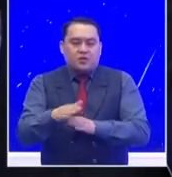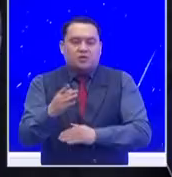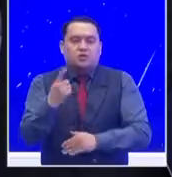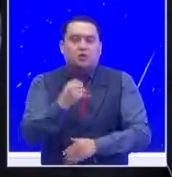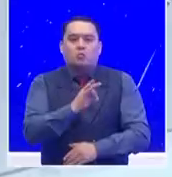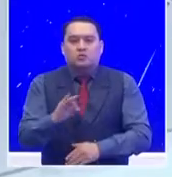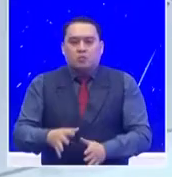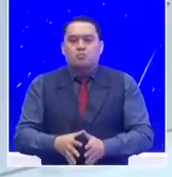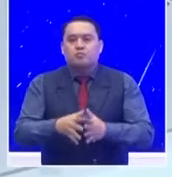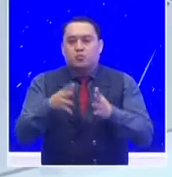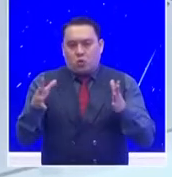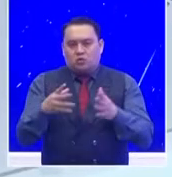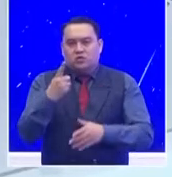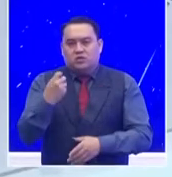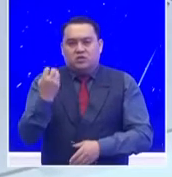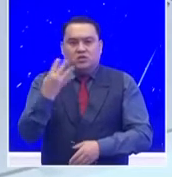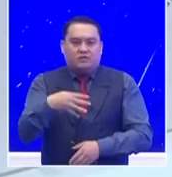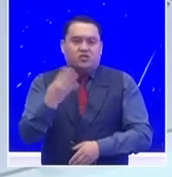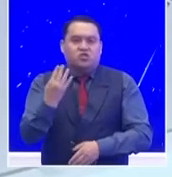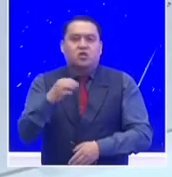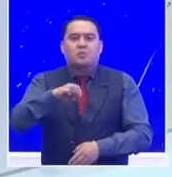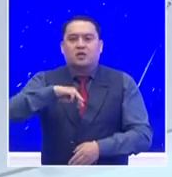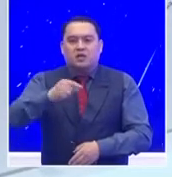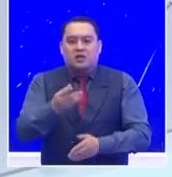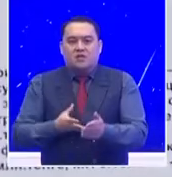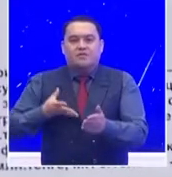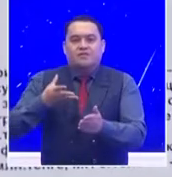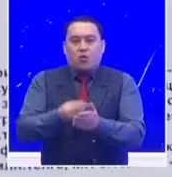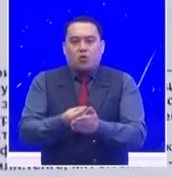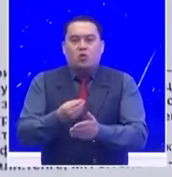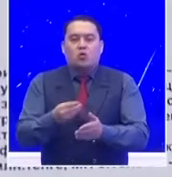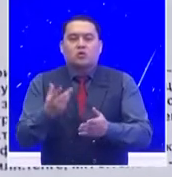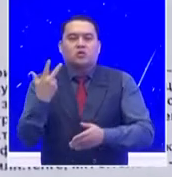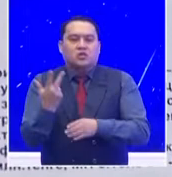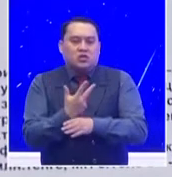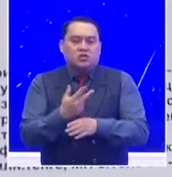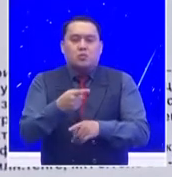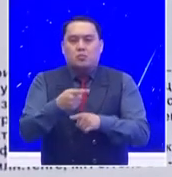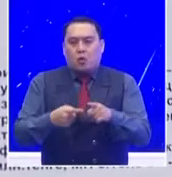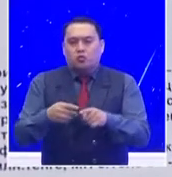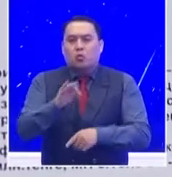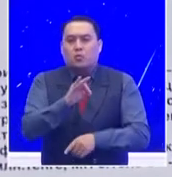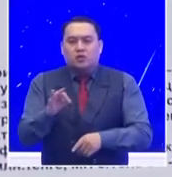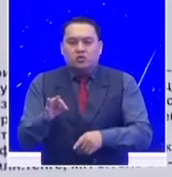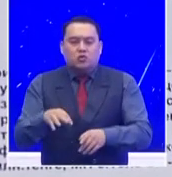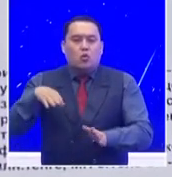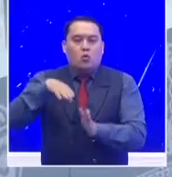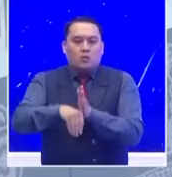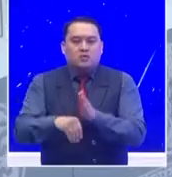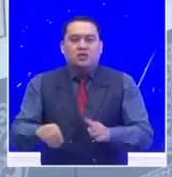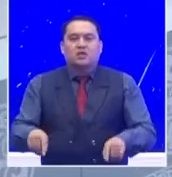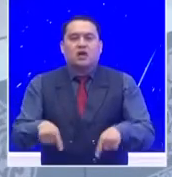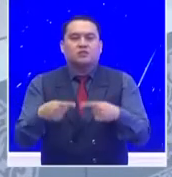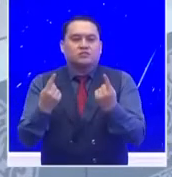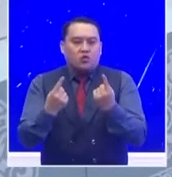Промышленный показатель составил 324 миллиарда тенге, а это треть от общего показателя области. Продолжая программу индустриализации,